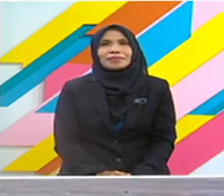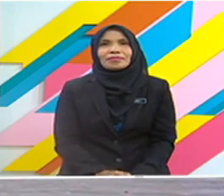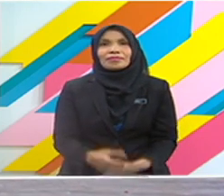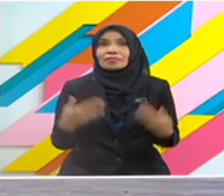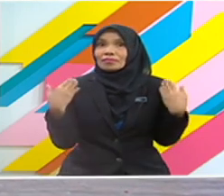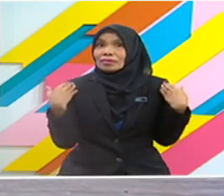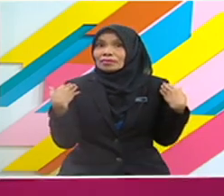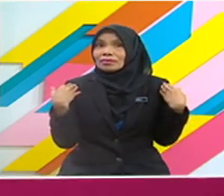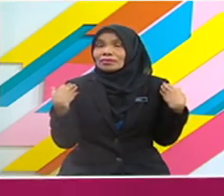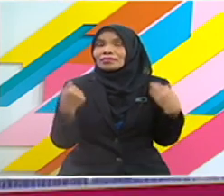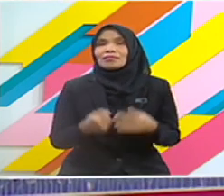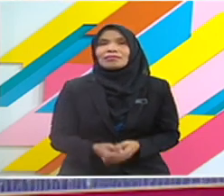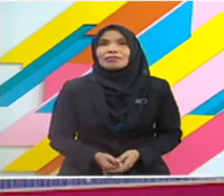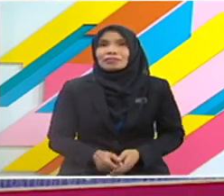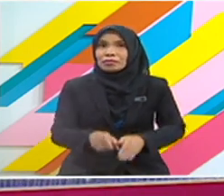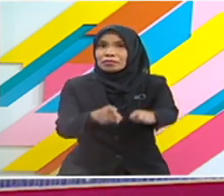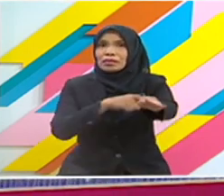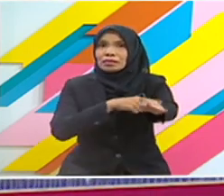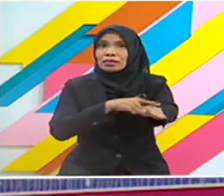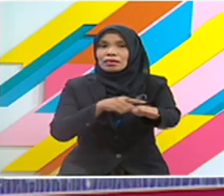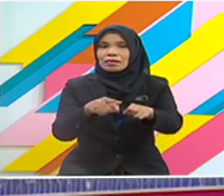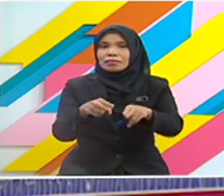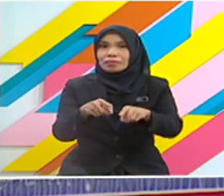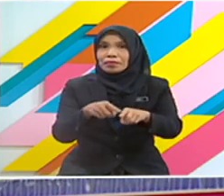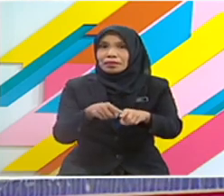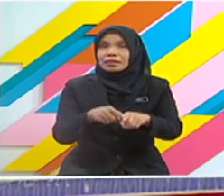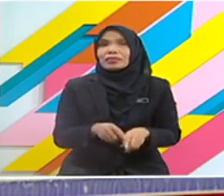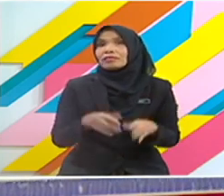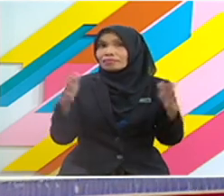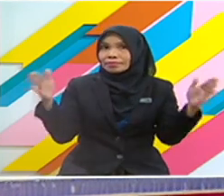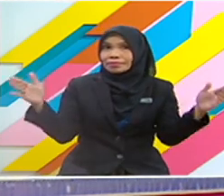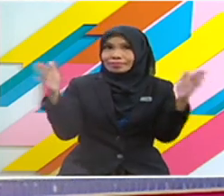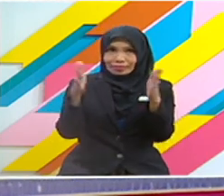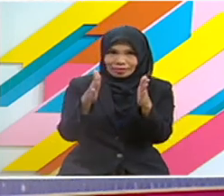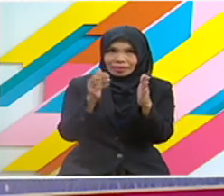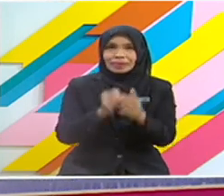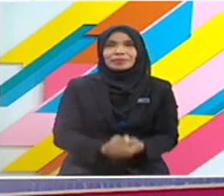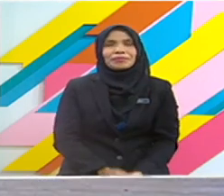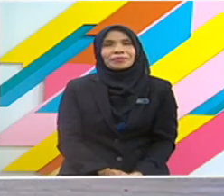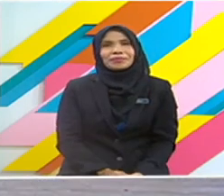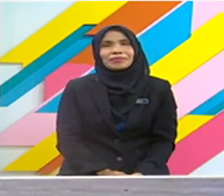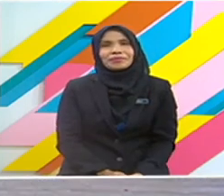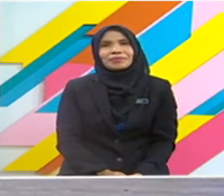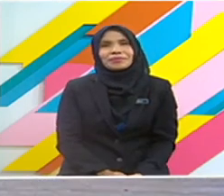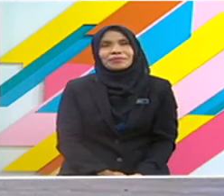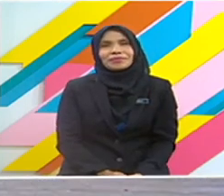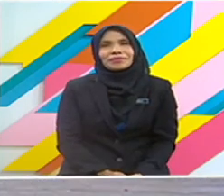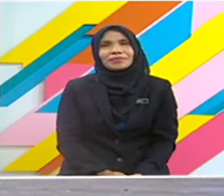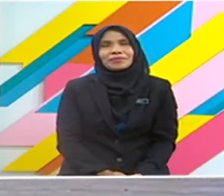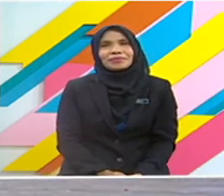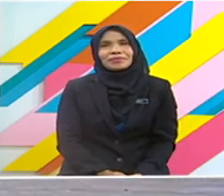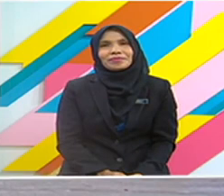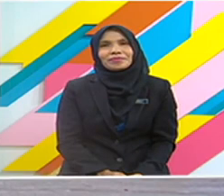bawa pendek, besar dan juga kecil. Okey. Itu saja. Cikgu Su sambung.